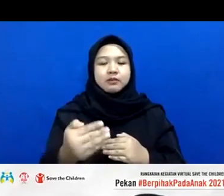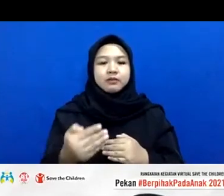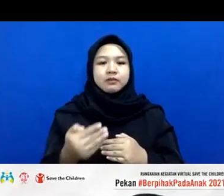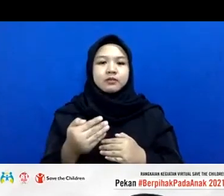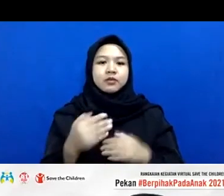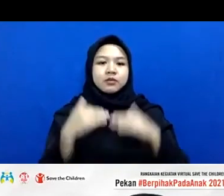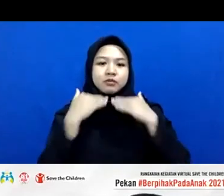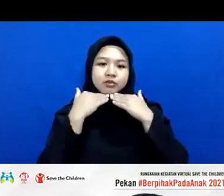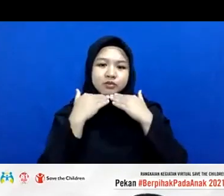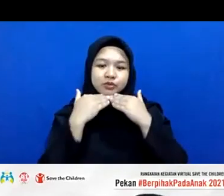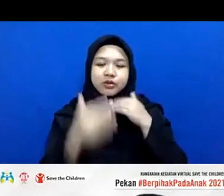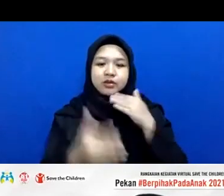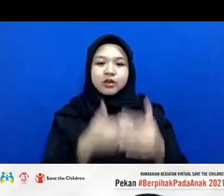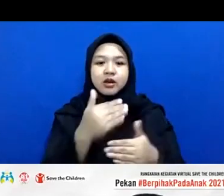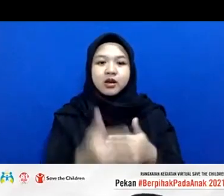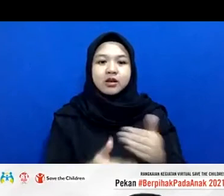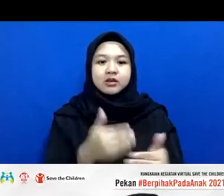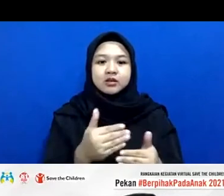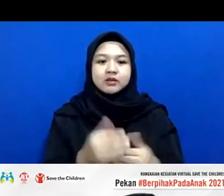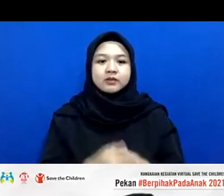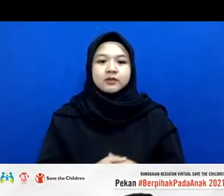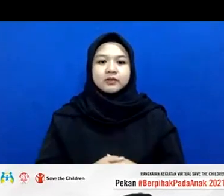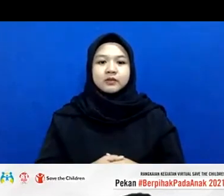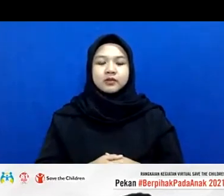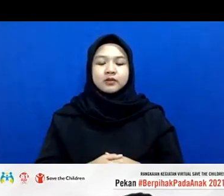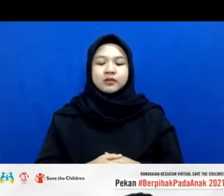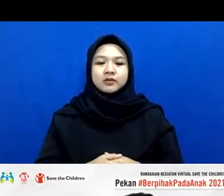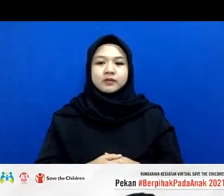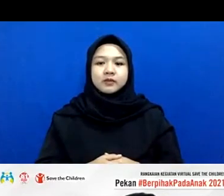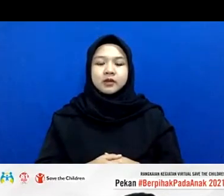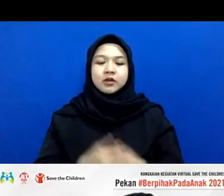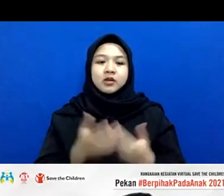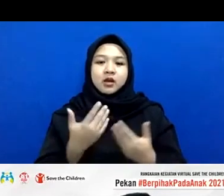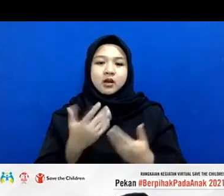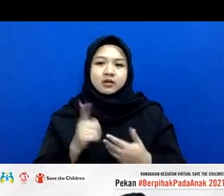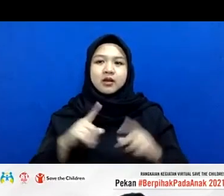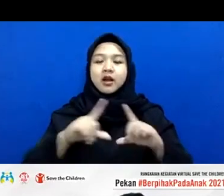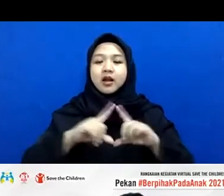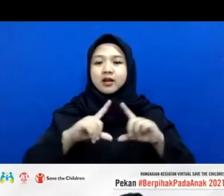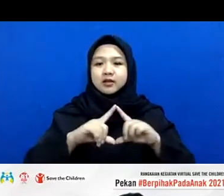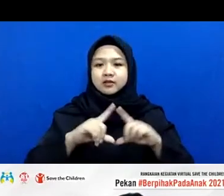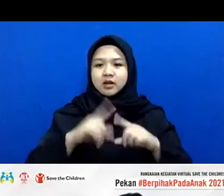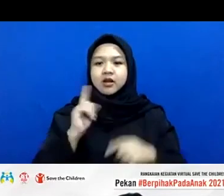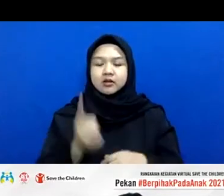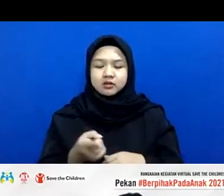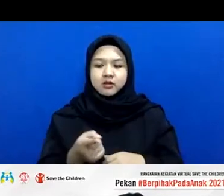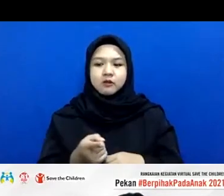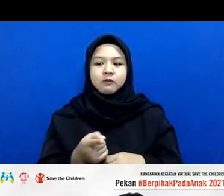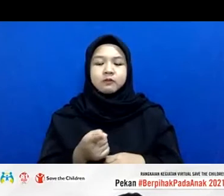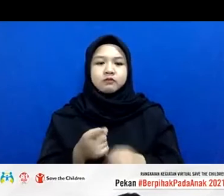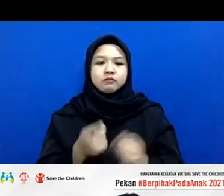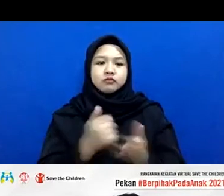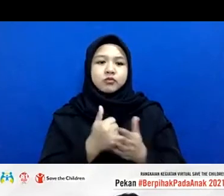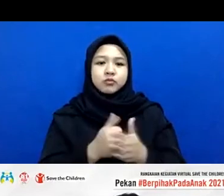menunggu ditangani sampai dengan selesai itu ada. Nah, di aplikasi atau tool-nya itu ada, sehingga memang sangat membantu